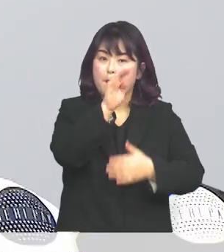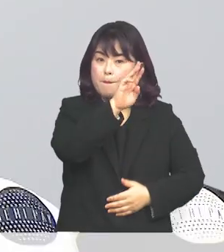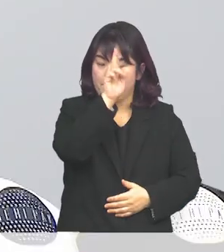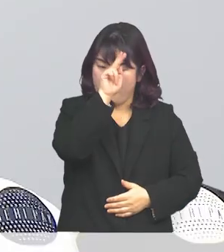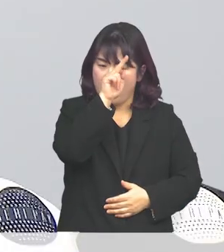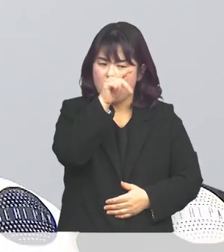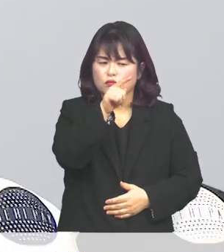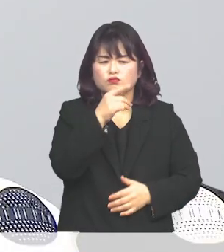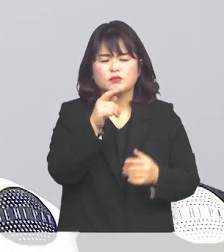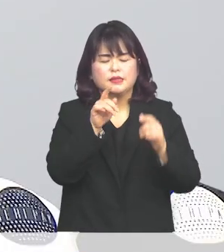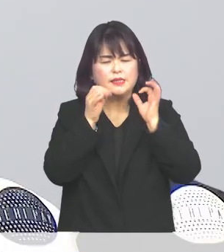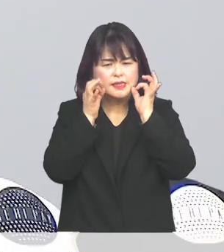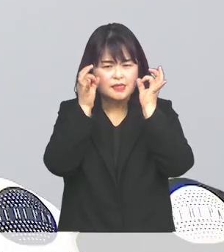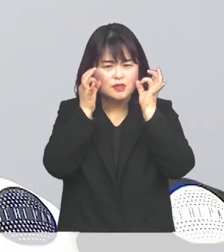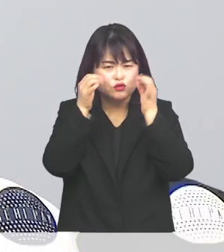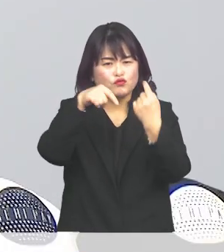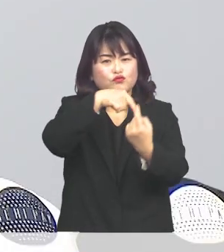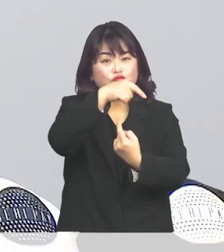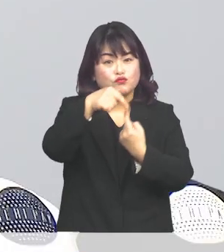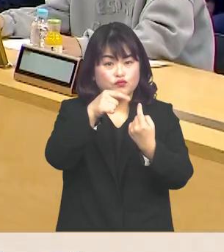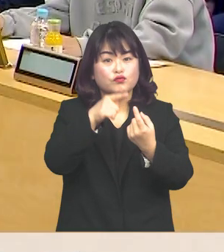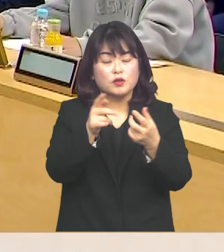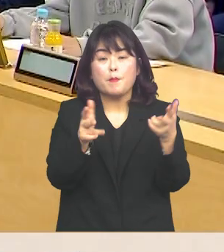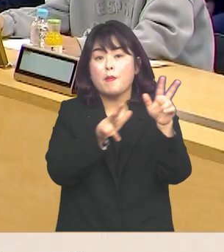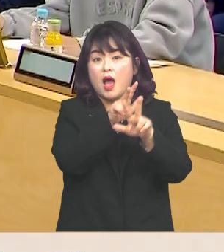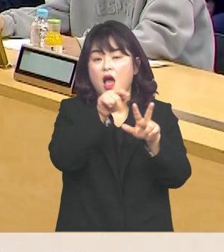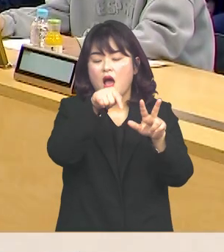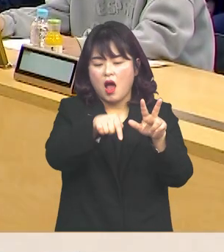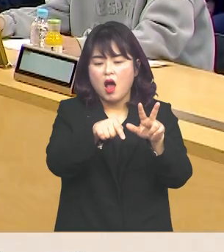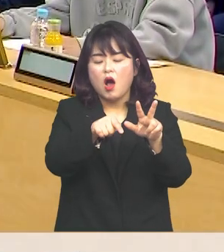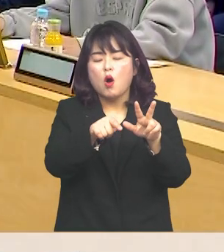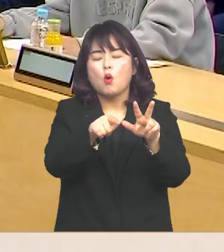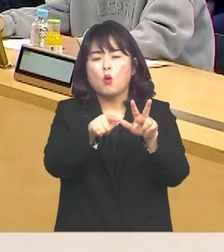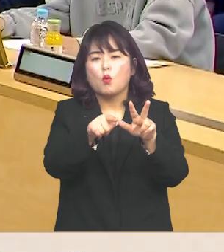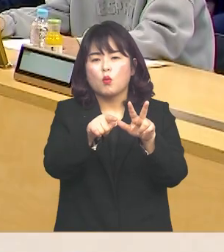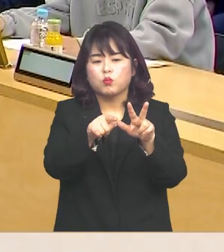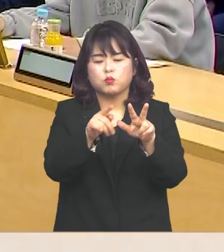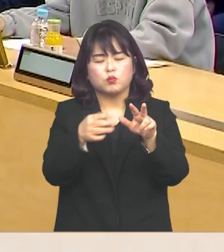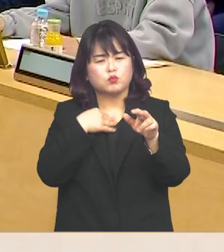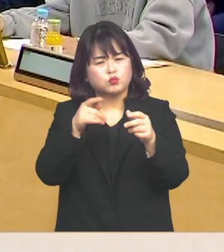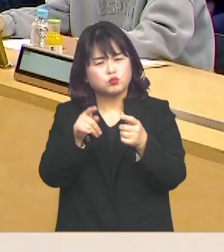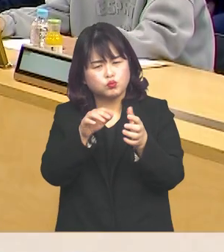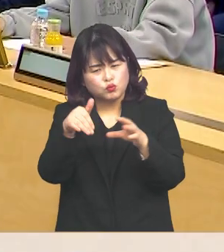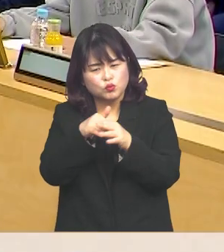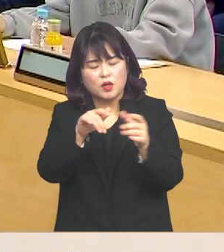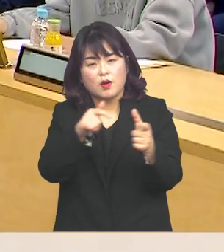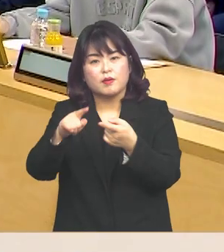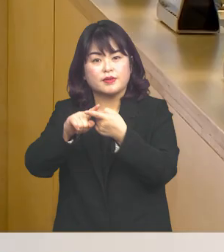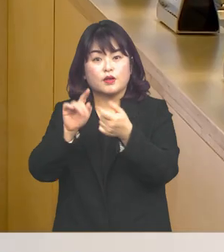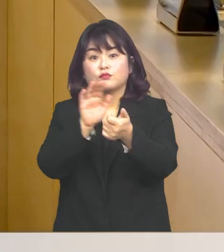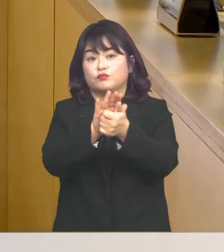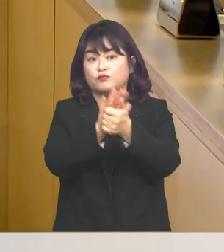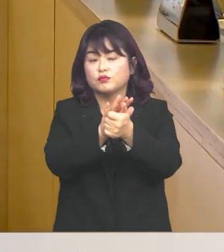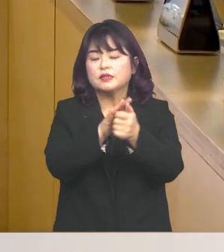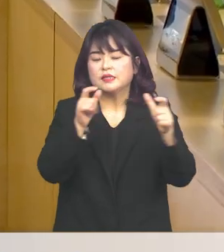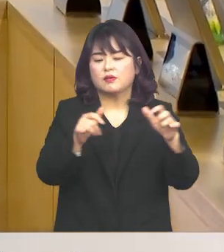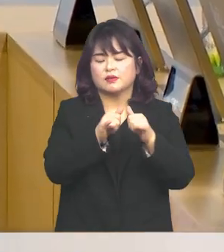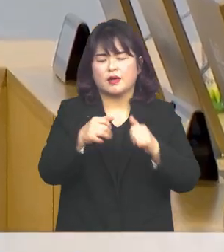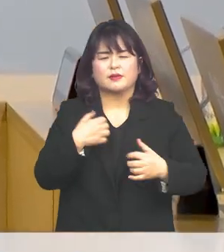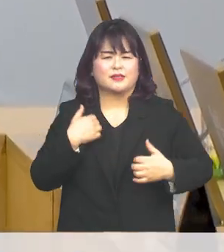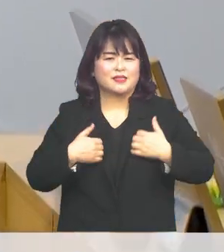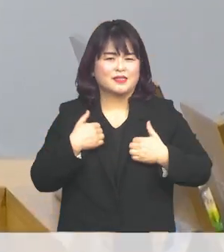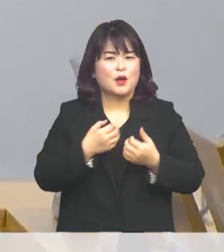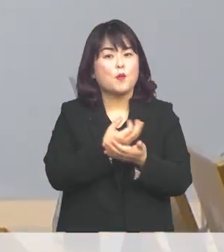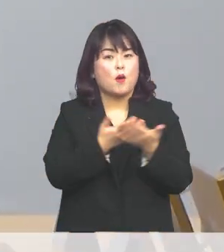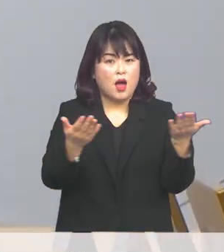전 감독이 공들여 운영할 세리팍 위드 용인이 스포츠와 문화예술 분야에서 풍성한 프로그램을 제공해서 시민들에게